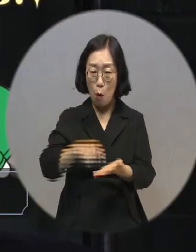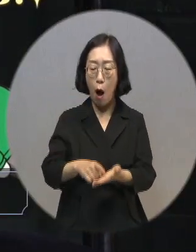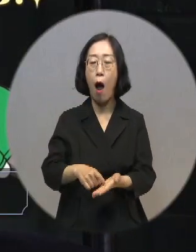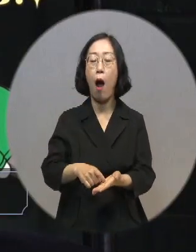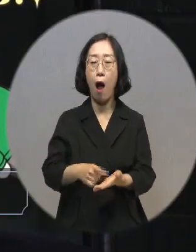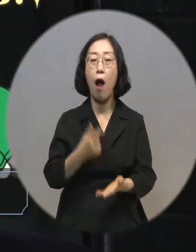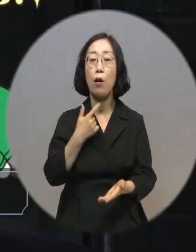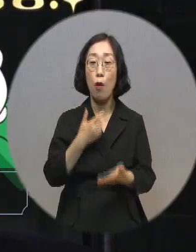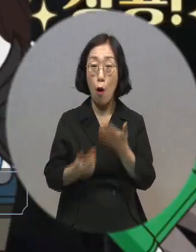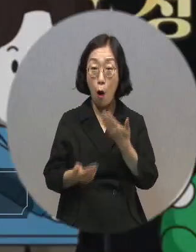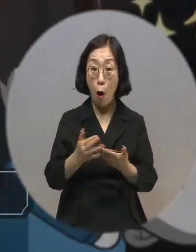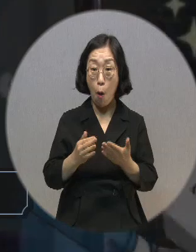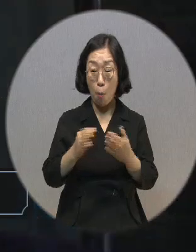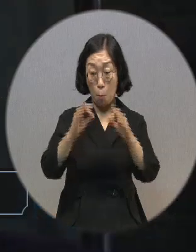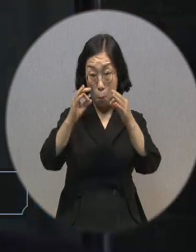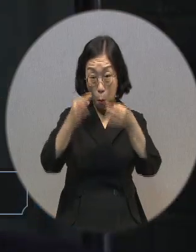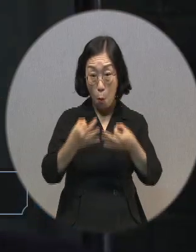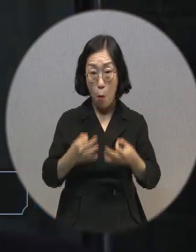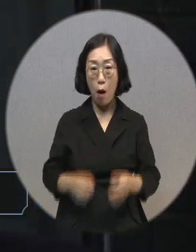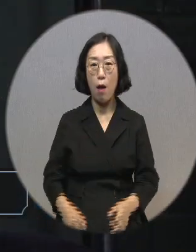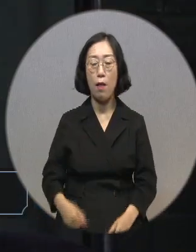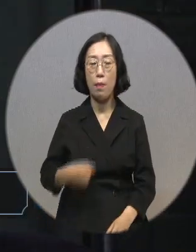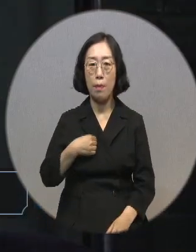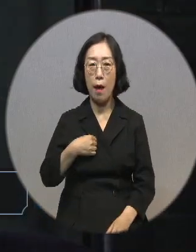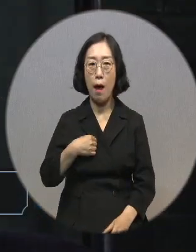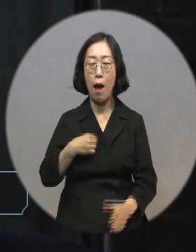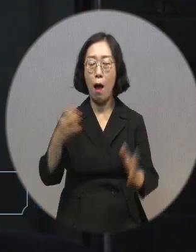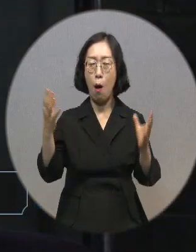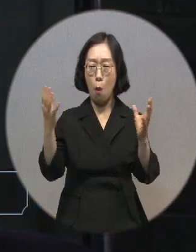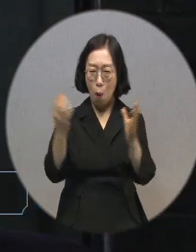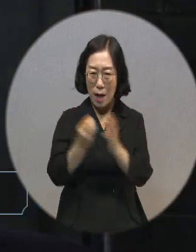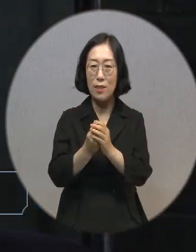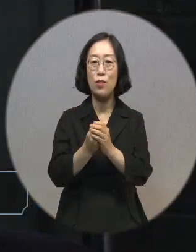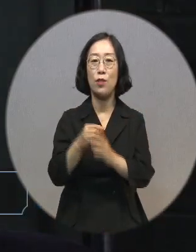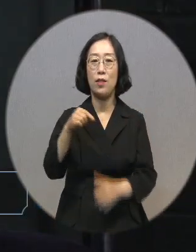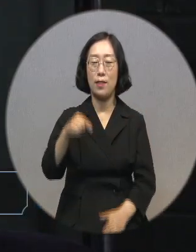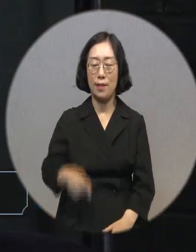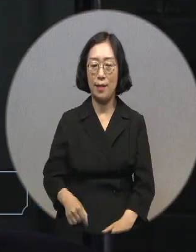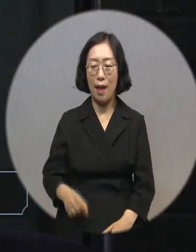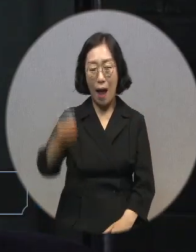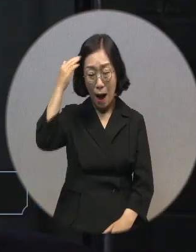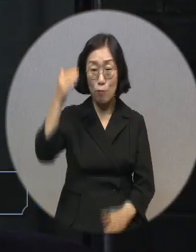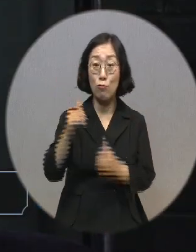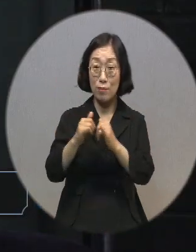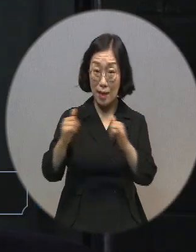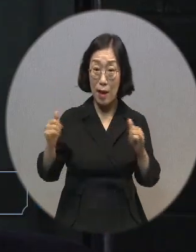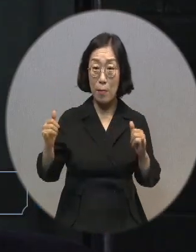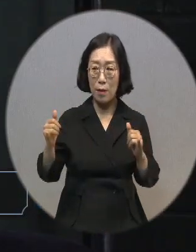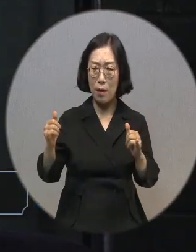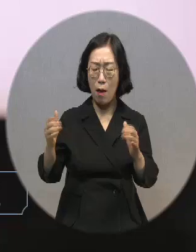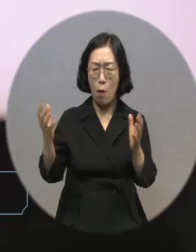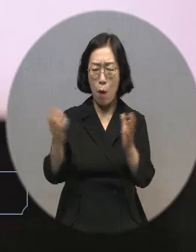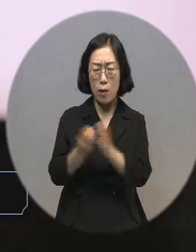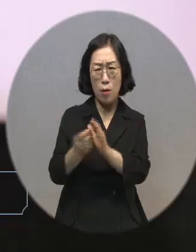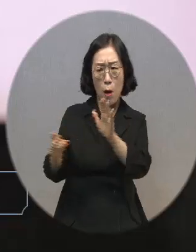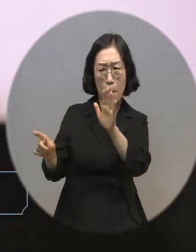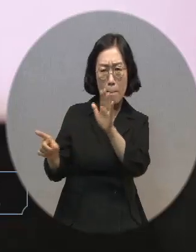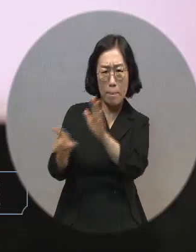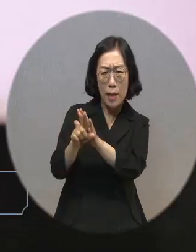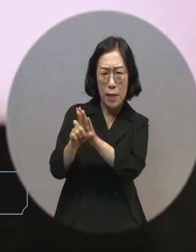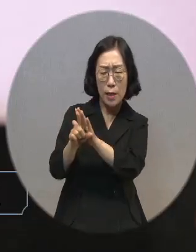경험하신 탈북민들이 자기가 온몸을 완전히 이렇게 남한 사람한테 맡겨본 경험이